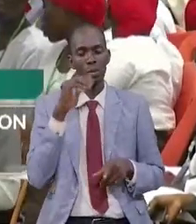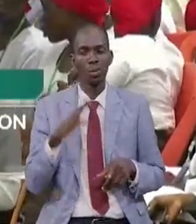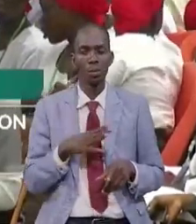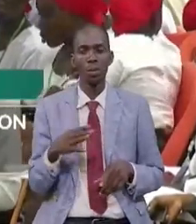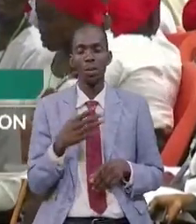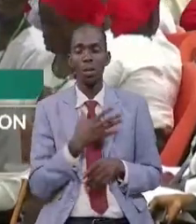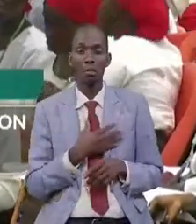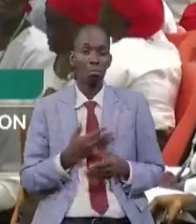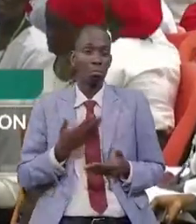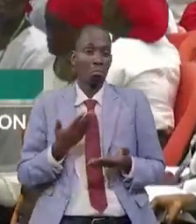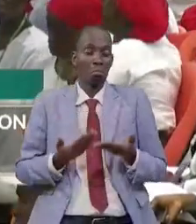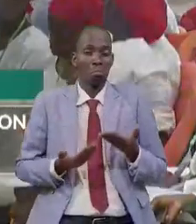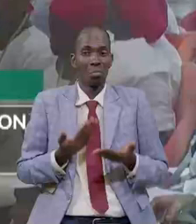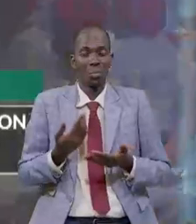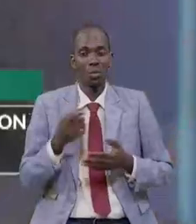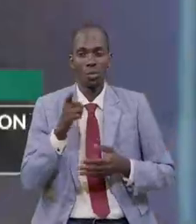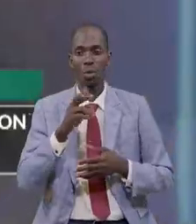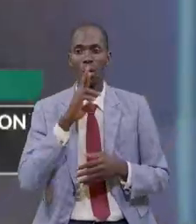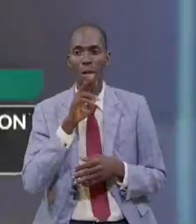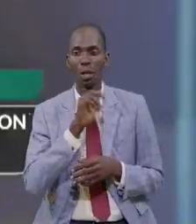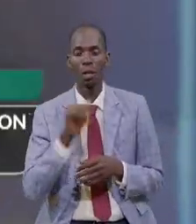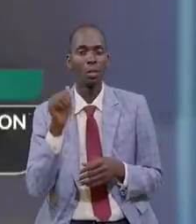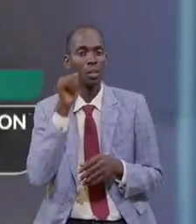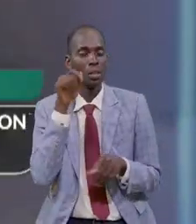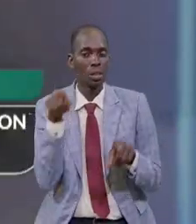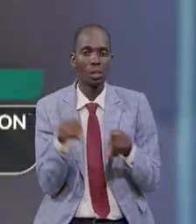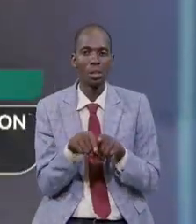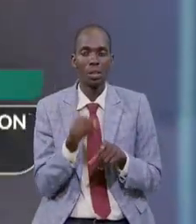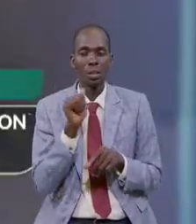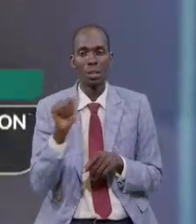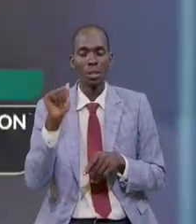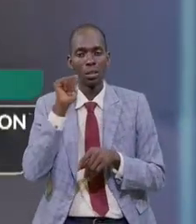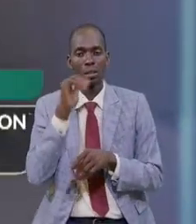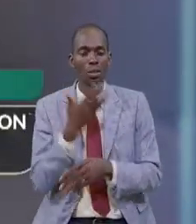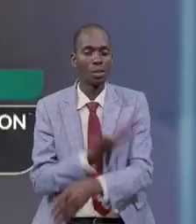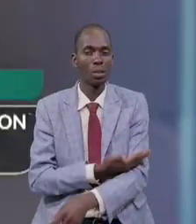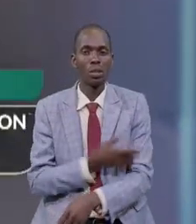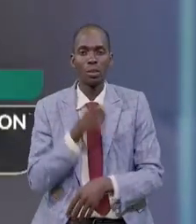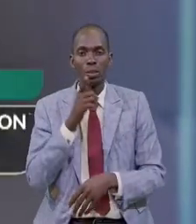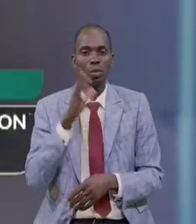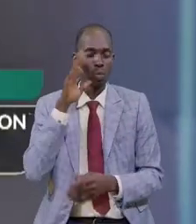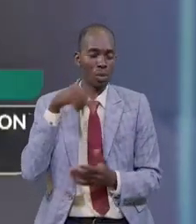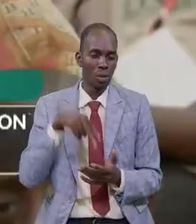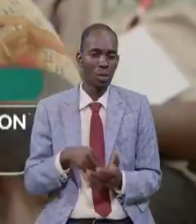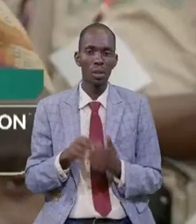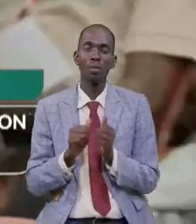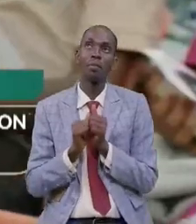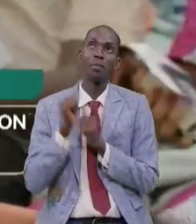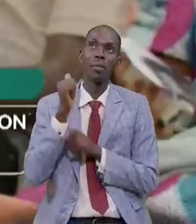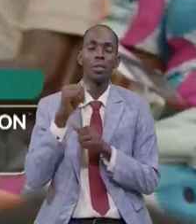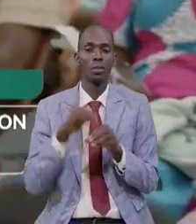fille même si tu as une sœur une fille tu vas te